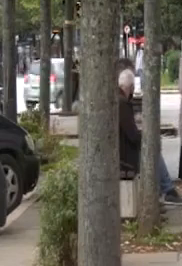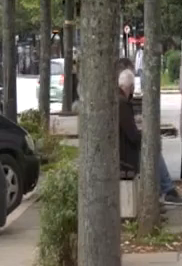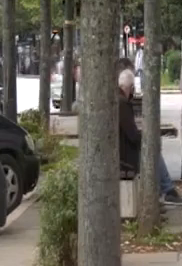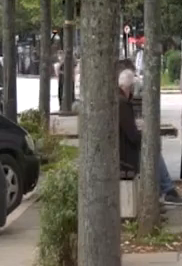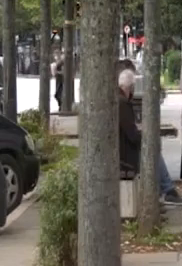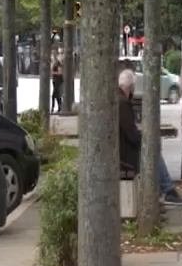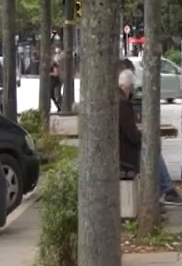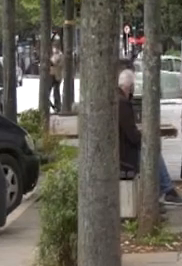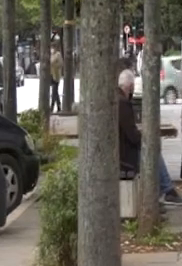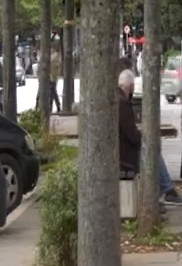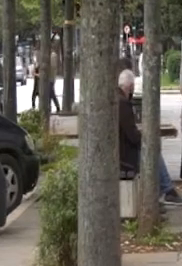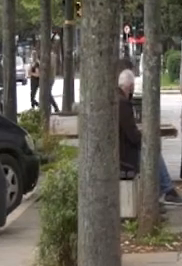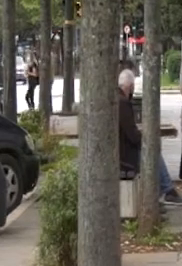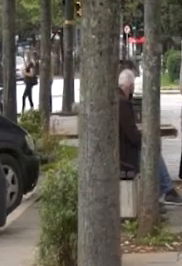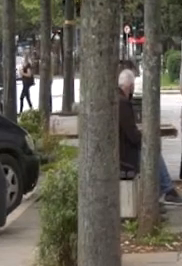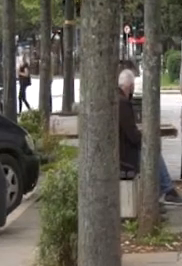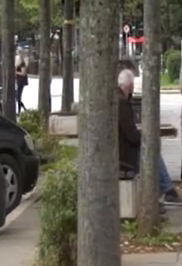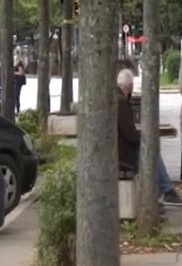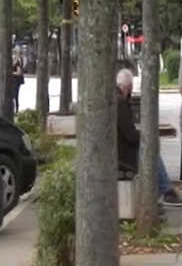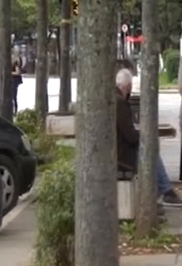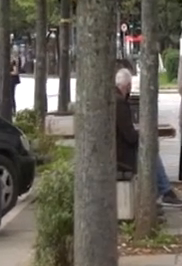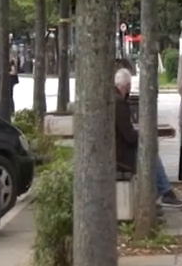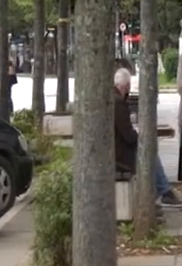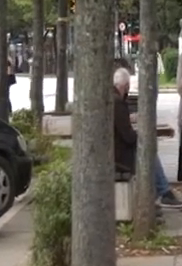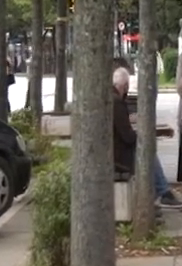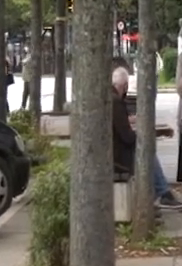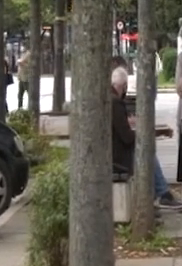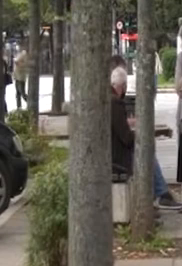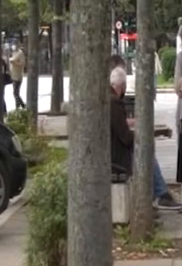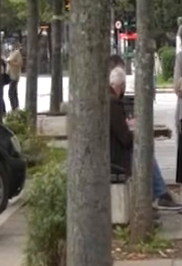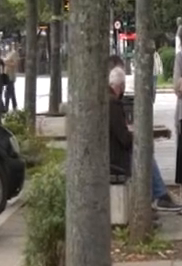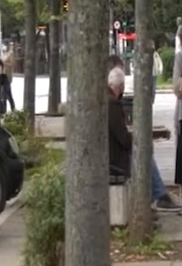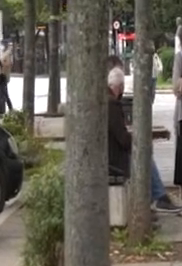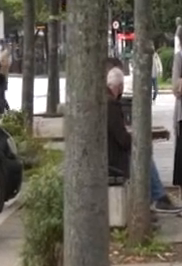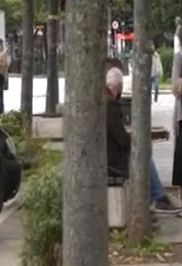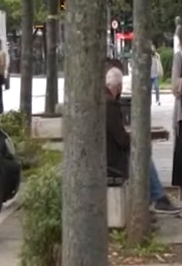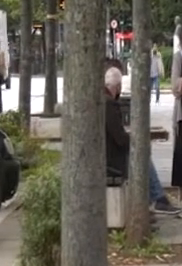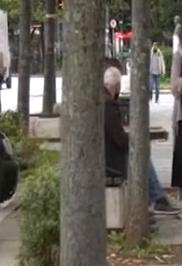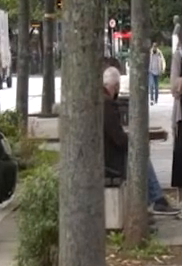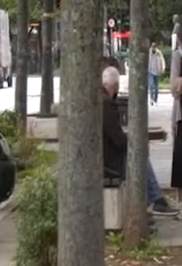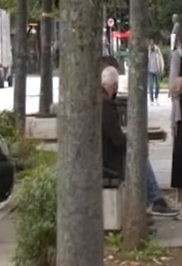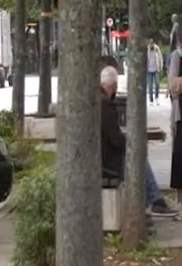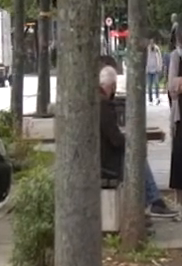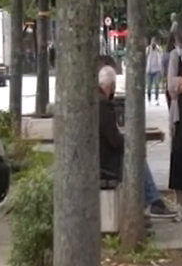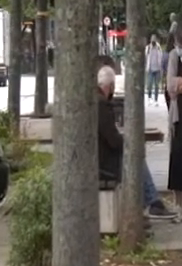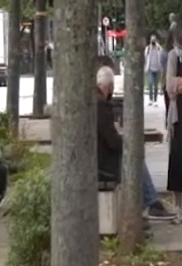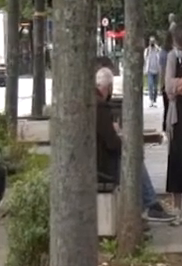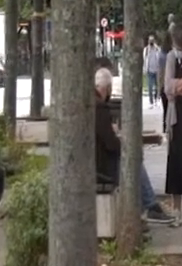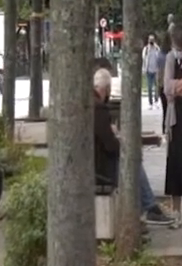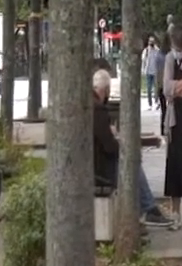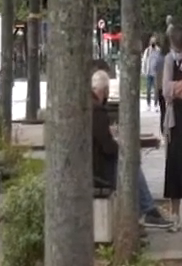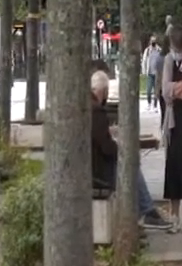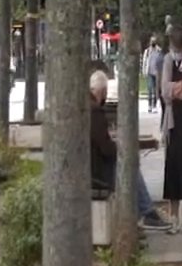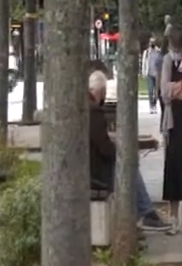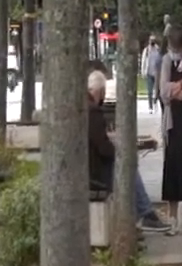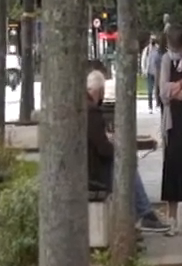Σημαντικά μειωμένος εμφανίζεται ο αριθμός των νέων κρουσμάτων που ανακοινώθηκαν σήμερα για την Ήπειρο και ιδιαίτερα για την Περιφερειακή Ενότητα Ιωαννίνων